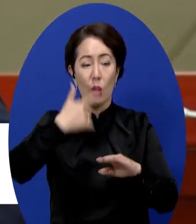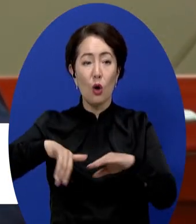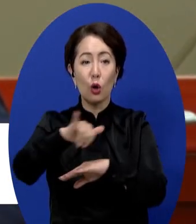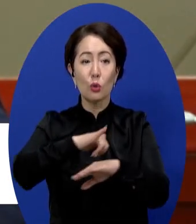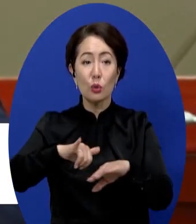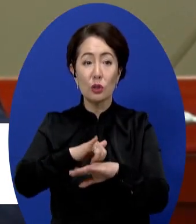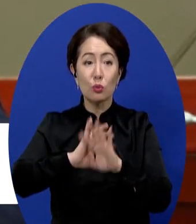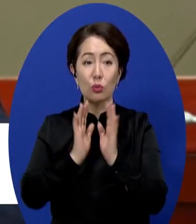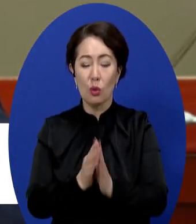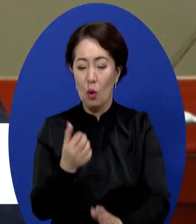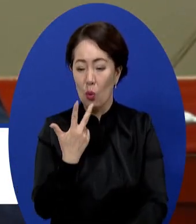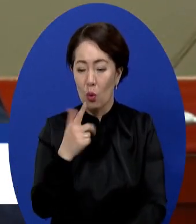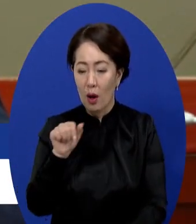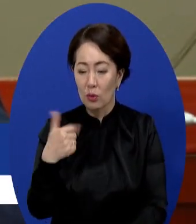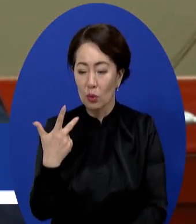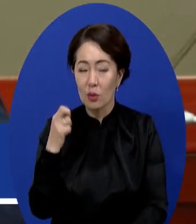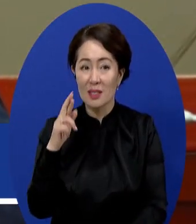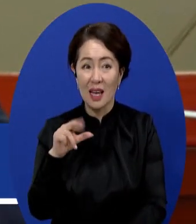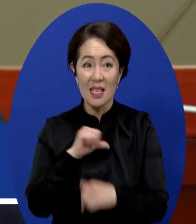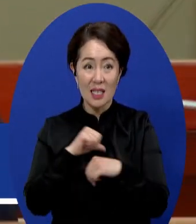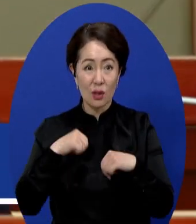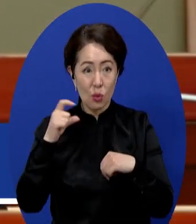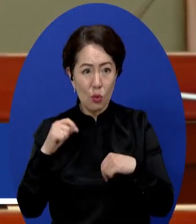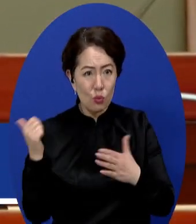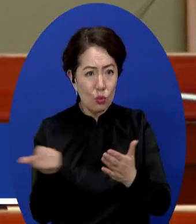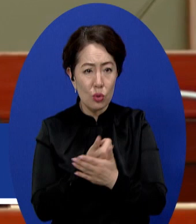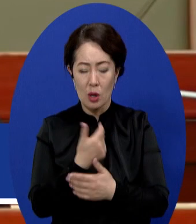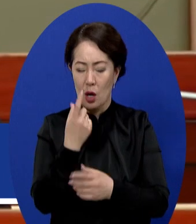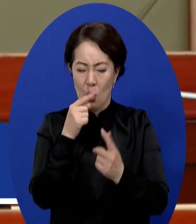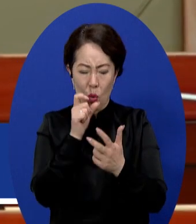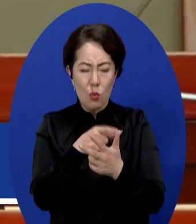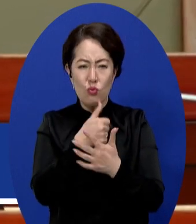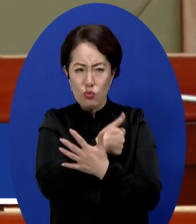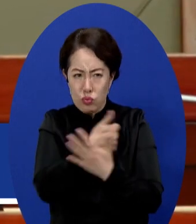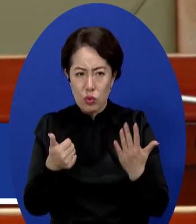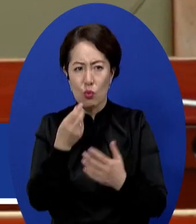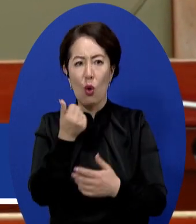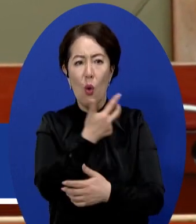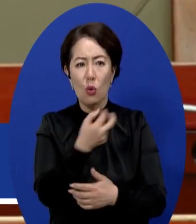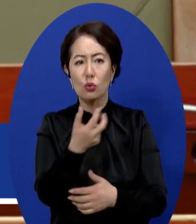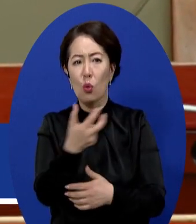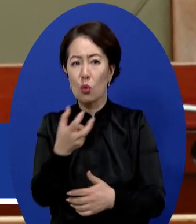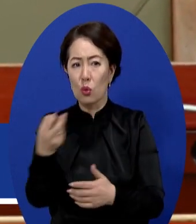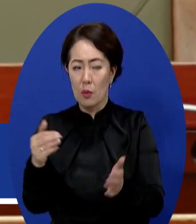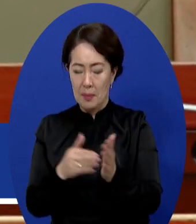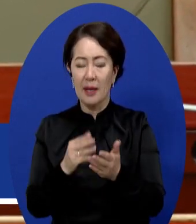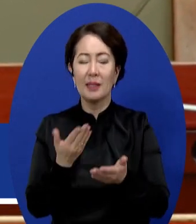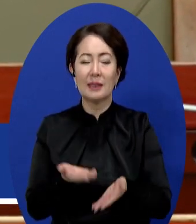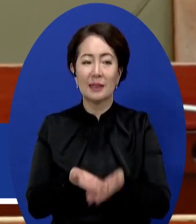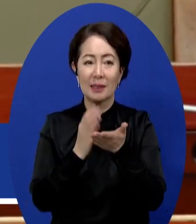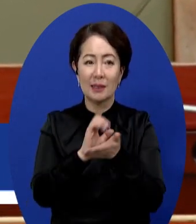3.3 сая иргэн хүн бүрт тусгүй 300 мянган төгрөгийн санхүүгийн дэмжлэгийг